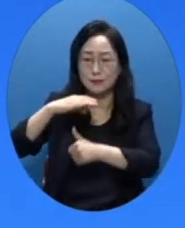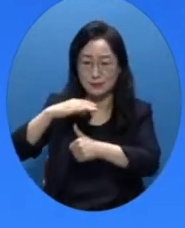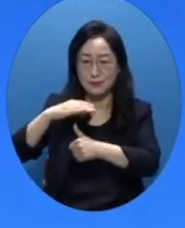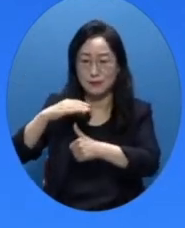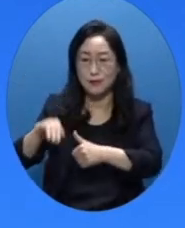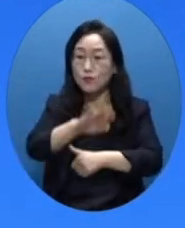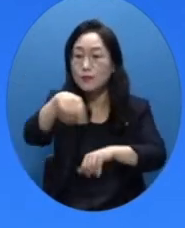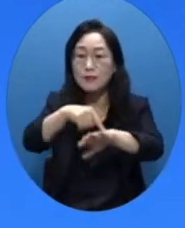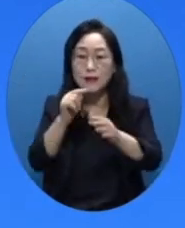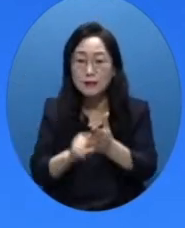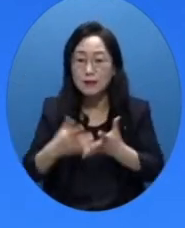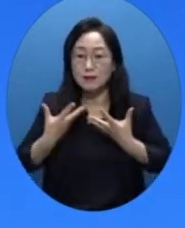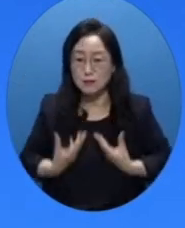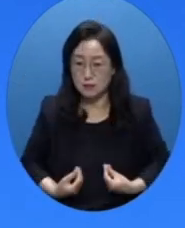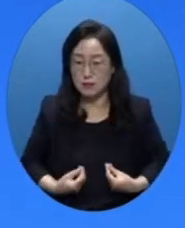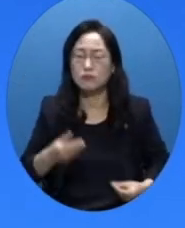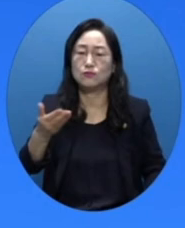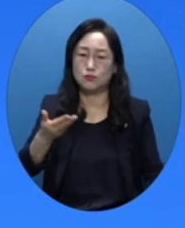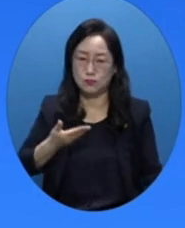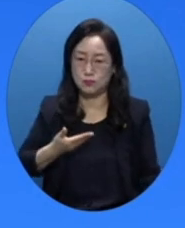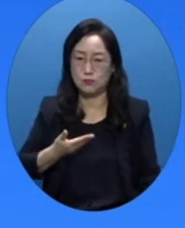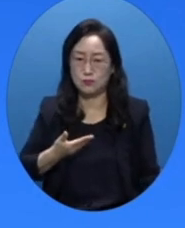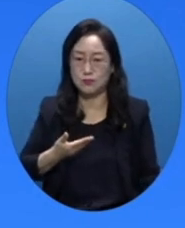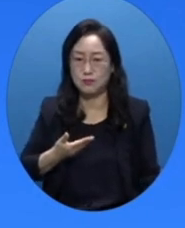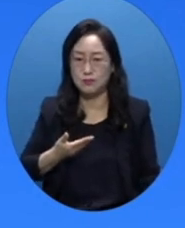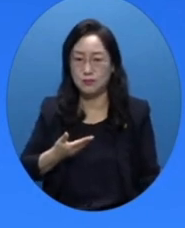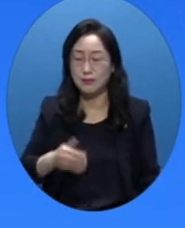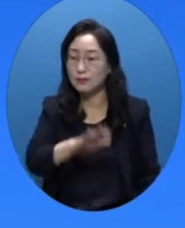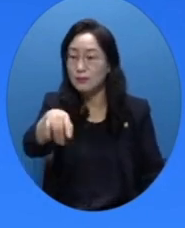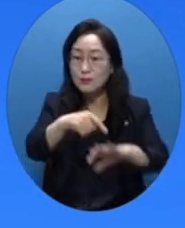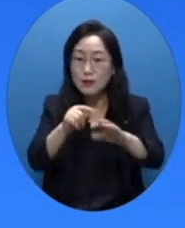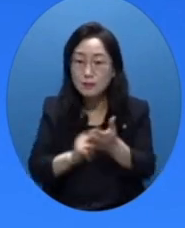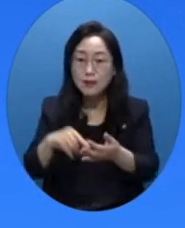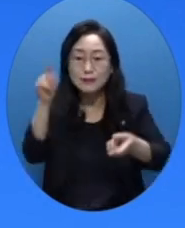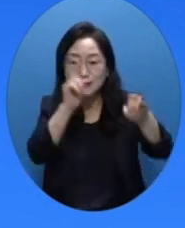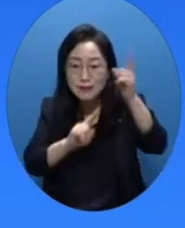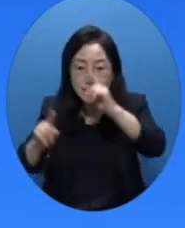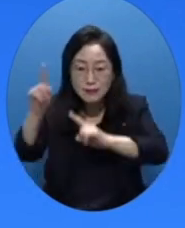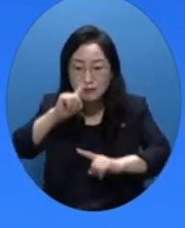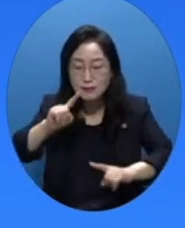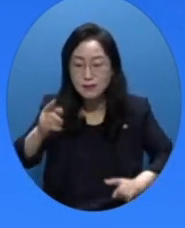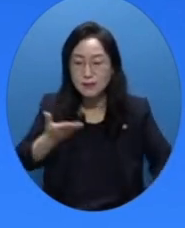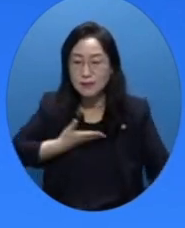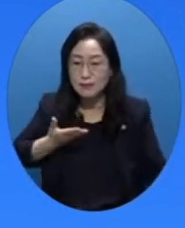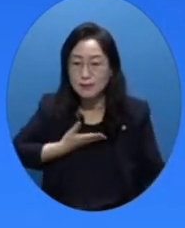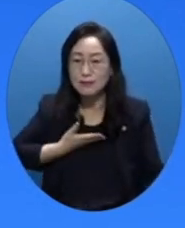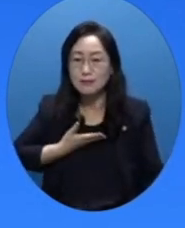우리 마음에 절망을 가져다 주고 우리 마음에 상처를 입게 하고